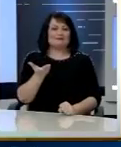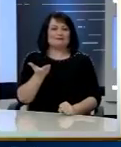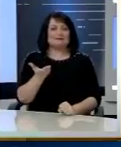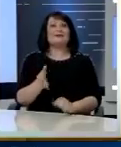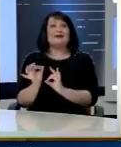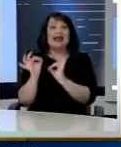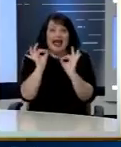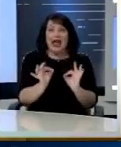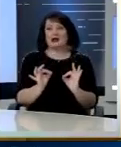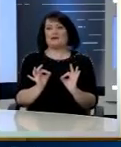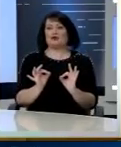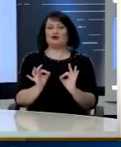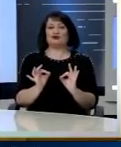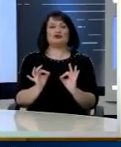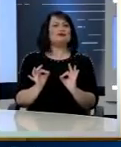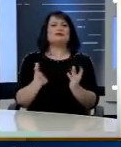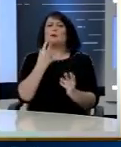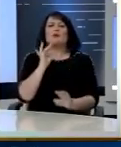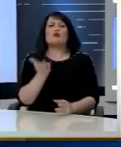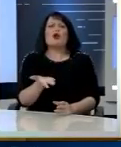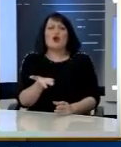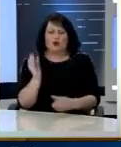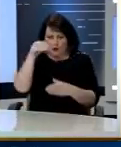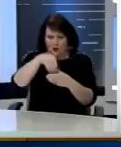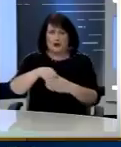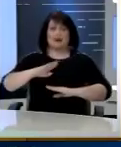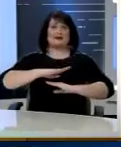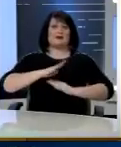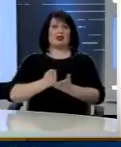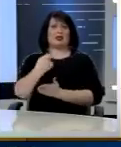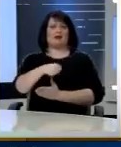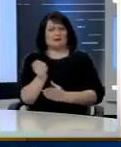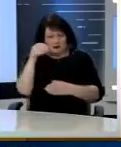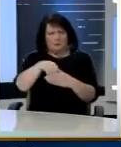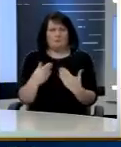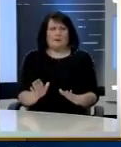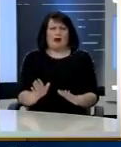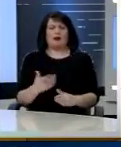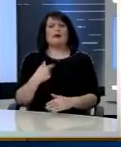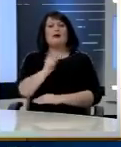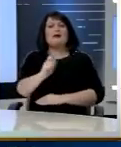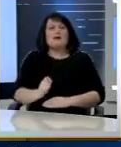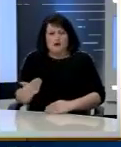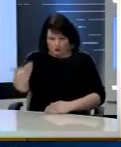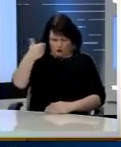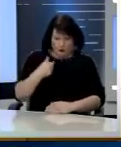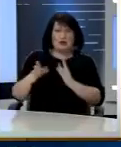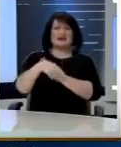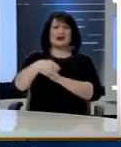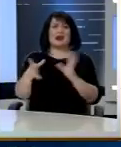και ακριβώς είχε το λόγο της εμπλοκής στρατιωτικής δικαιοσύνης. Στο γραφείο μου ήρθε ο εισαγγελέας